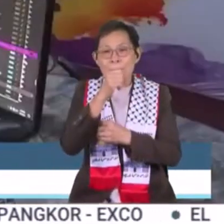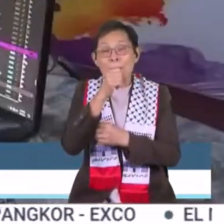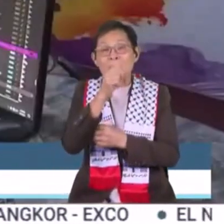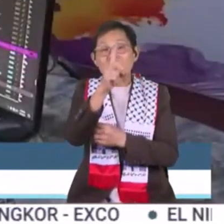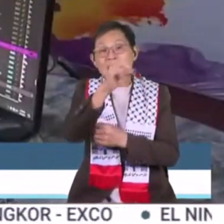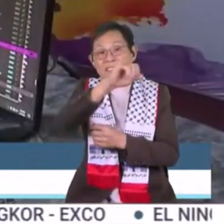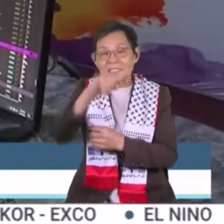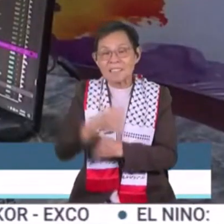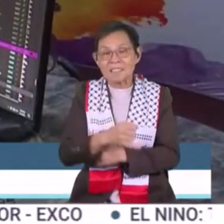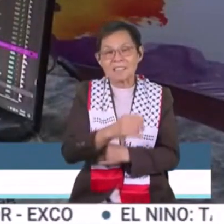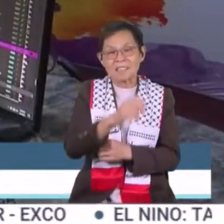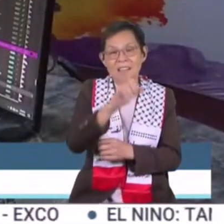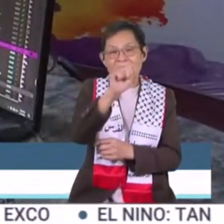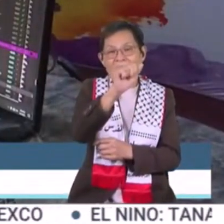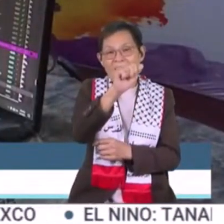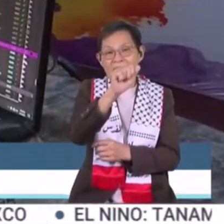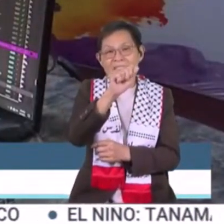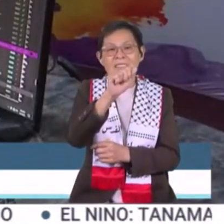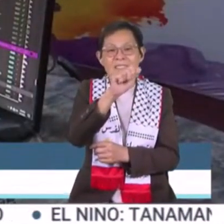FM